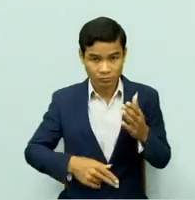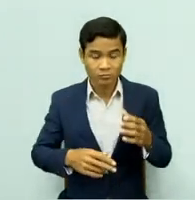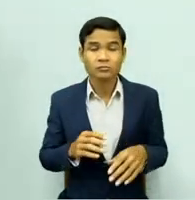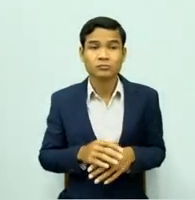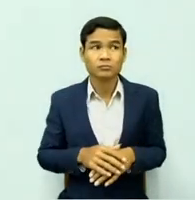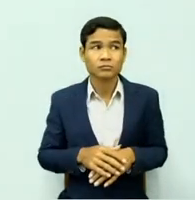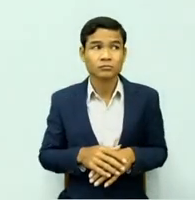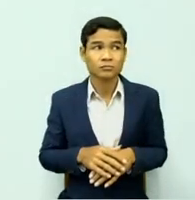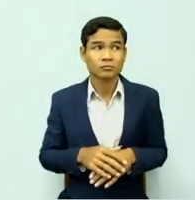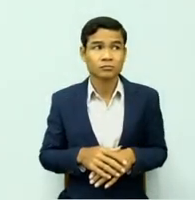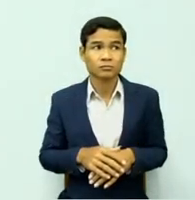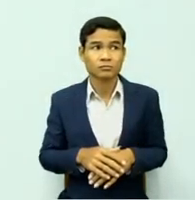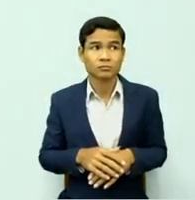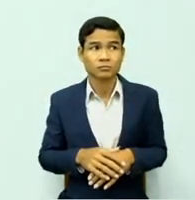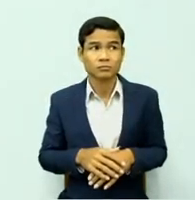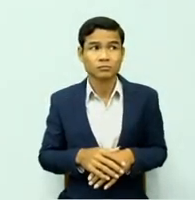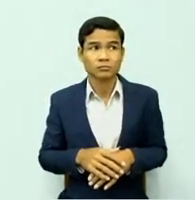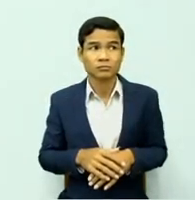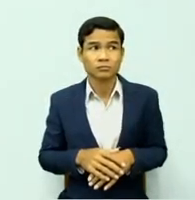ទៀត